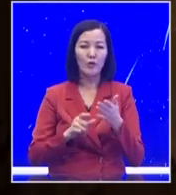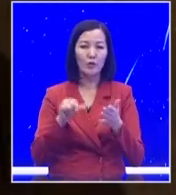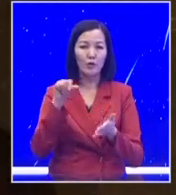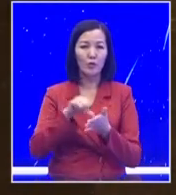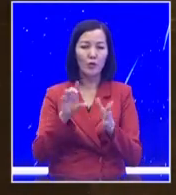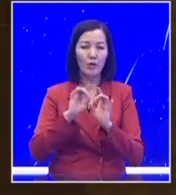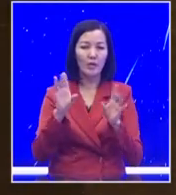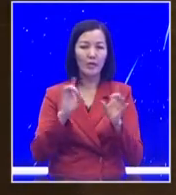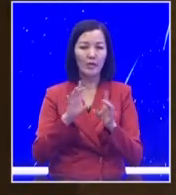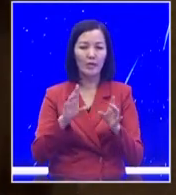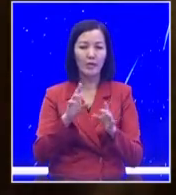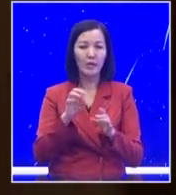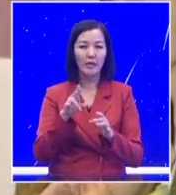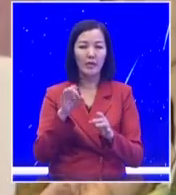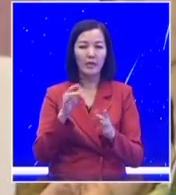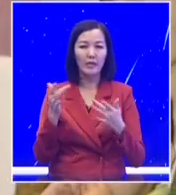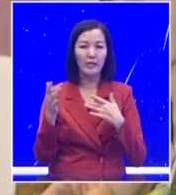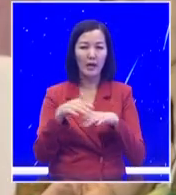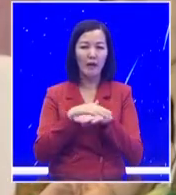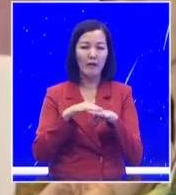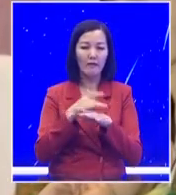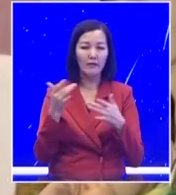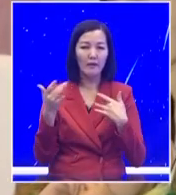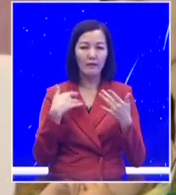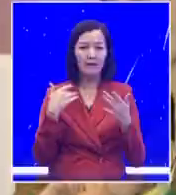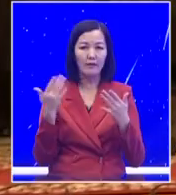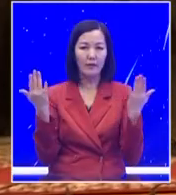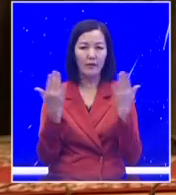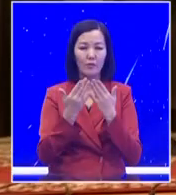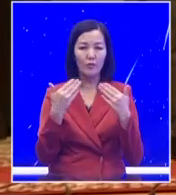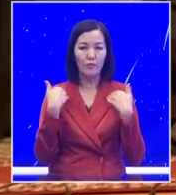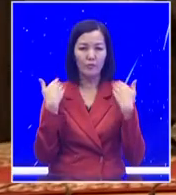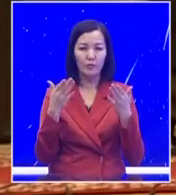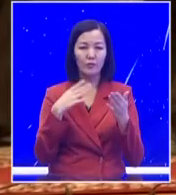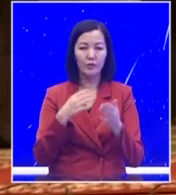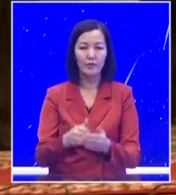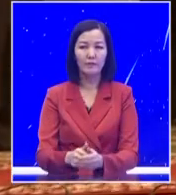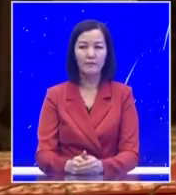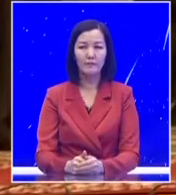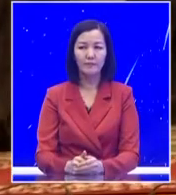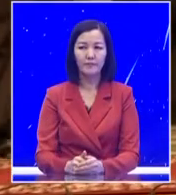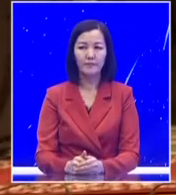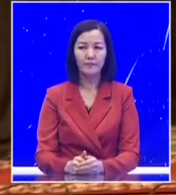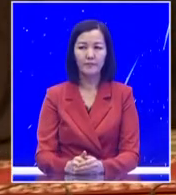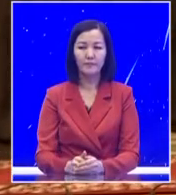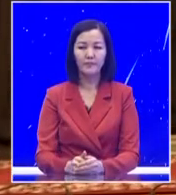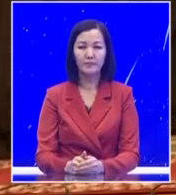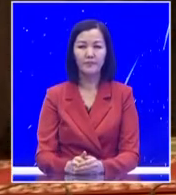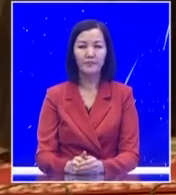бір серпілтті. Кеген халық театр әртістерінің сомдауында қойылым қойылды. Бұл өмірді олан қоймып көту,